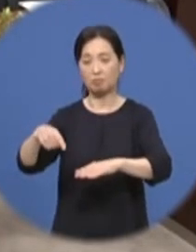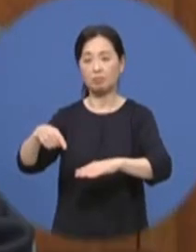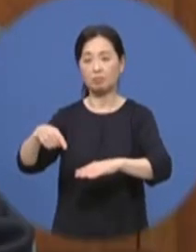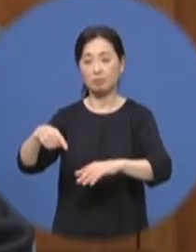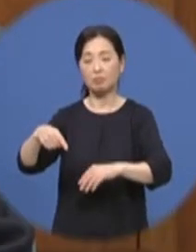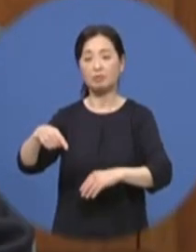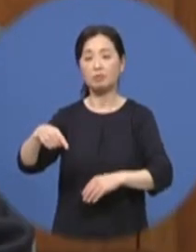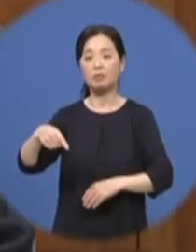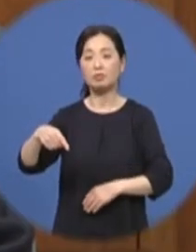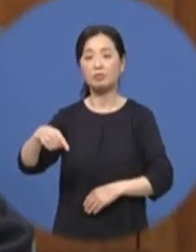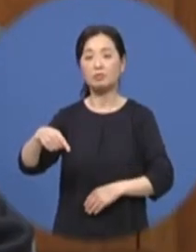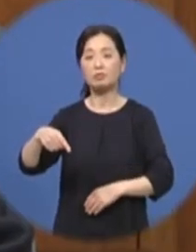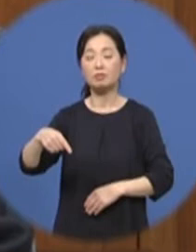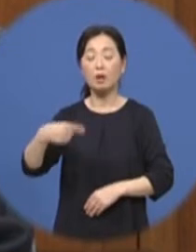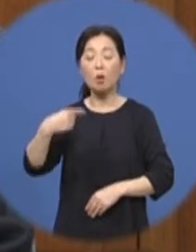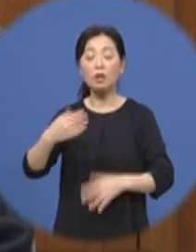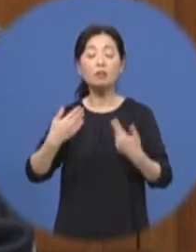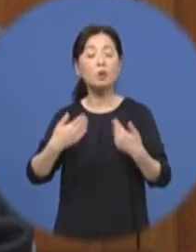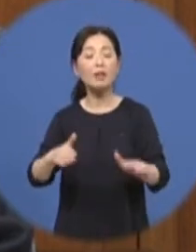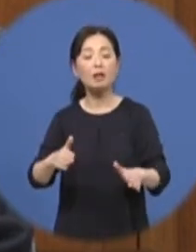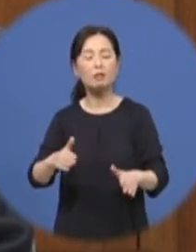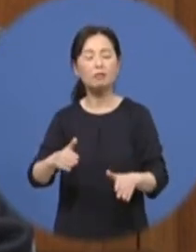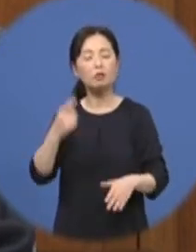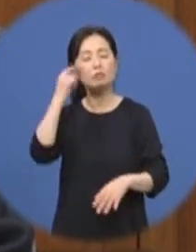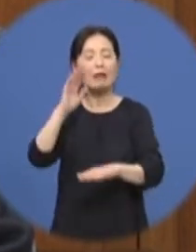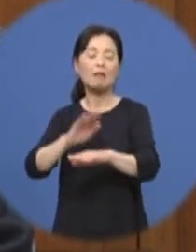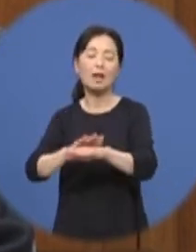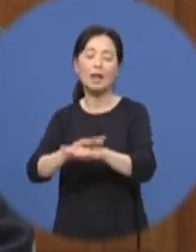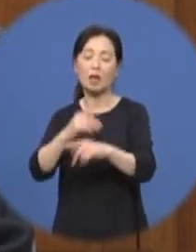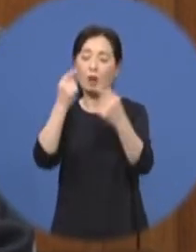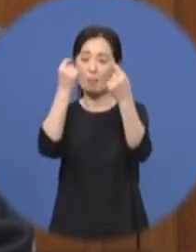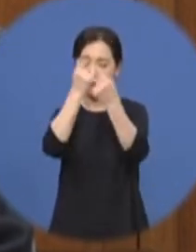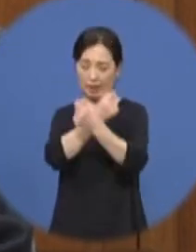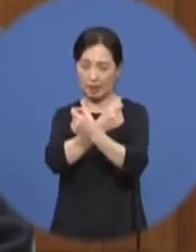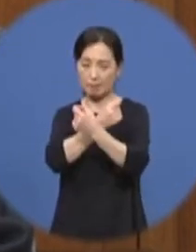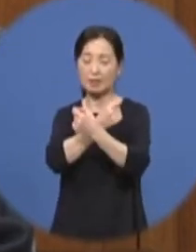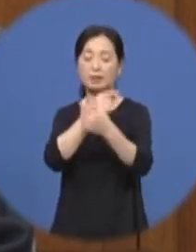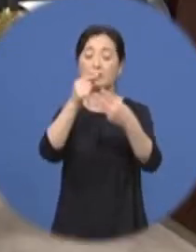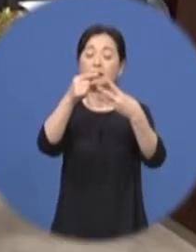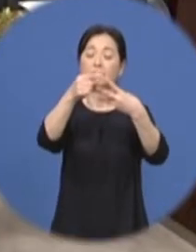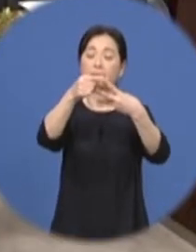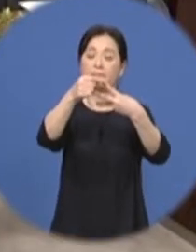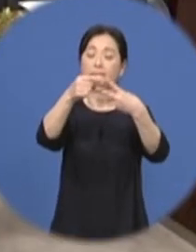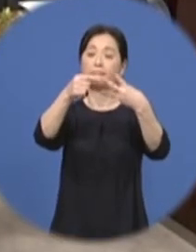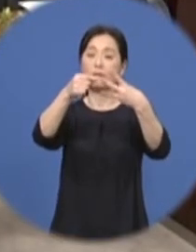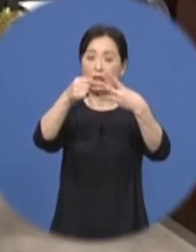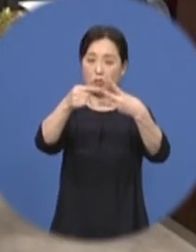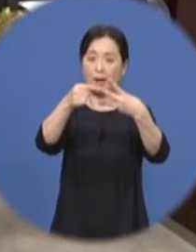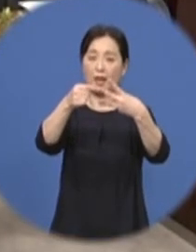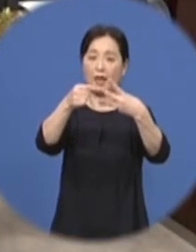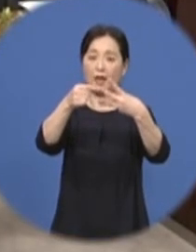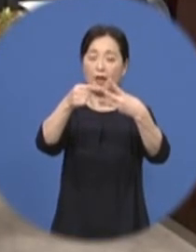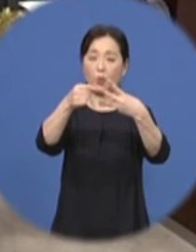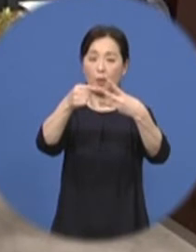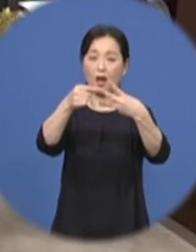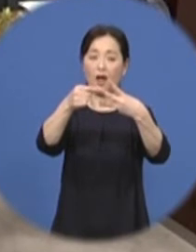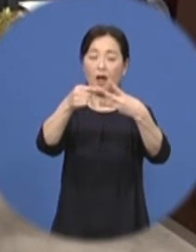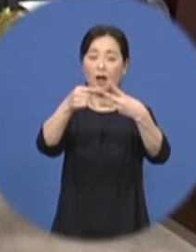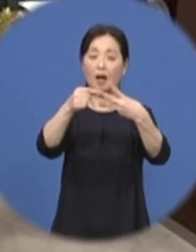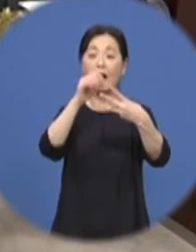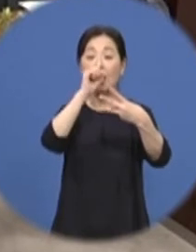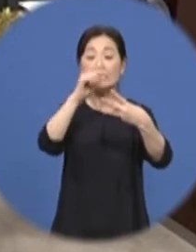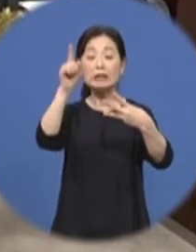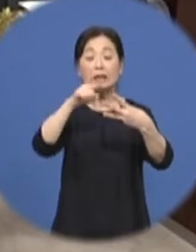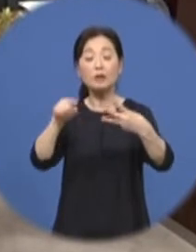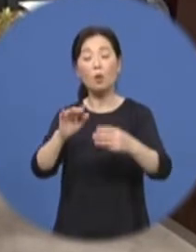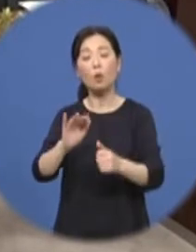で、教えないでもいいんだというのは間違いだと思いますね、ちゃんと教えればいい、 はい、 で2つ目はね、やっぱりいい人を